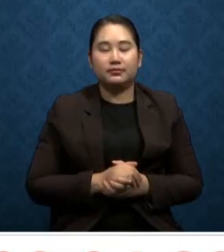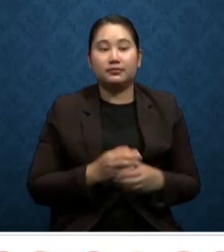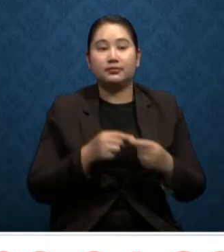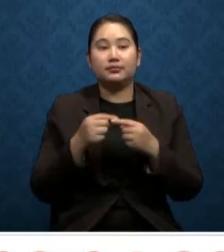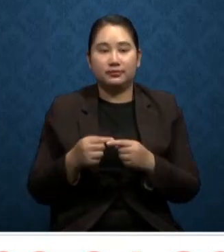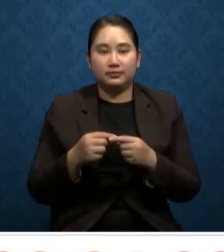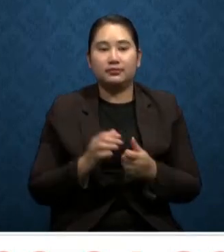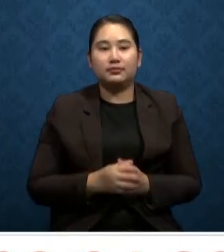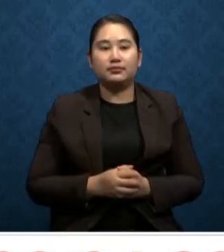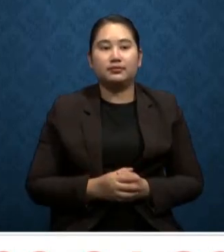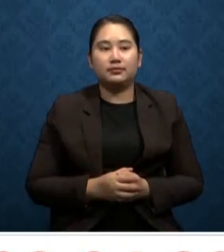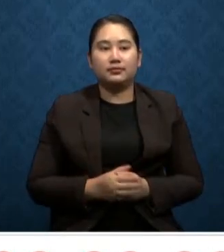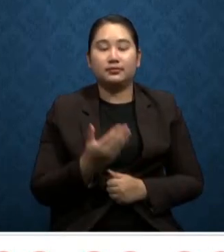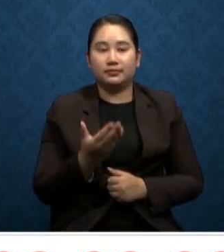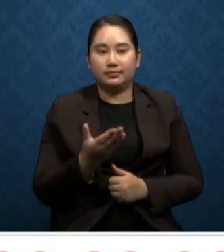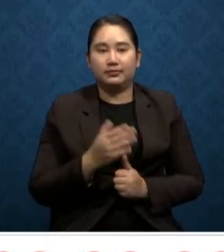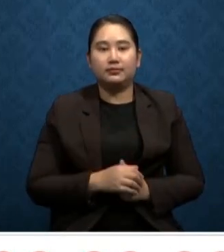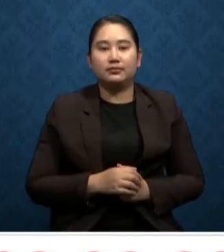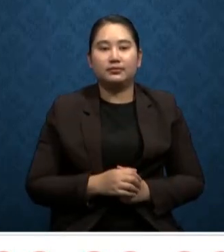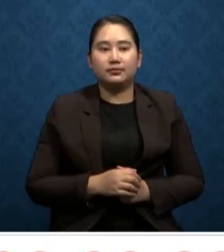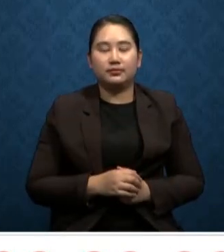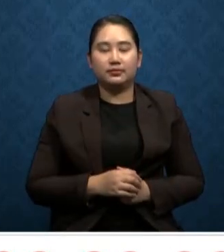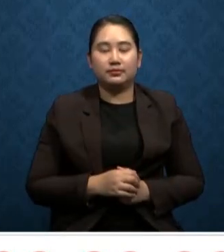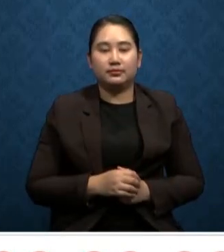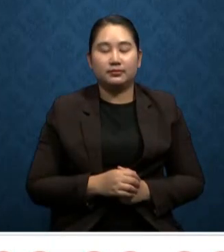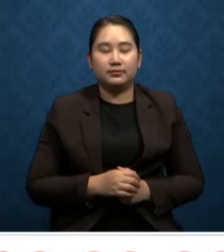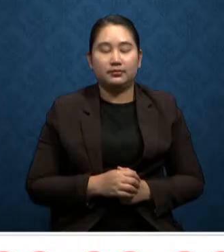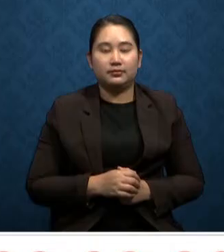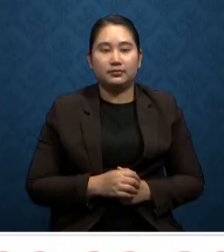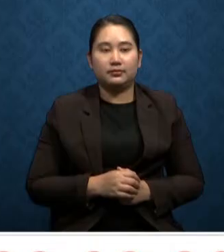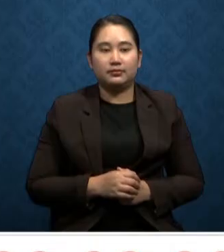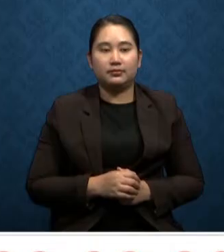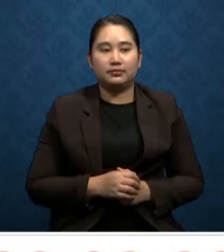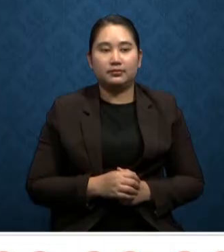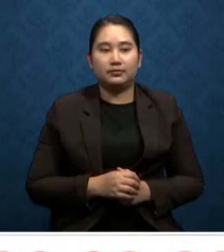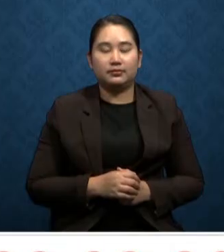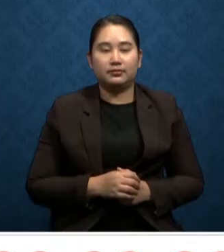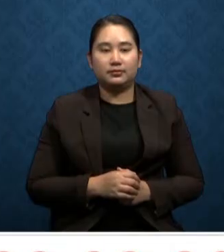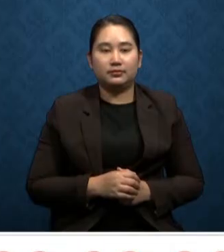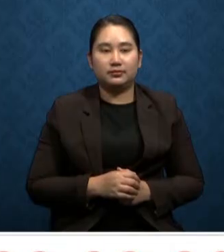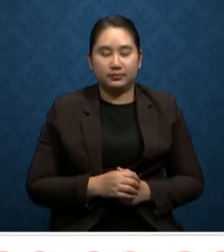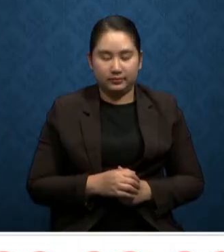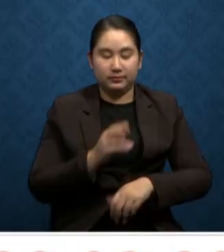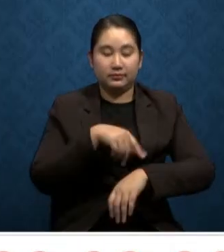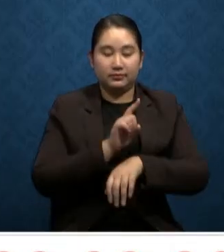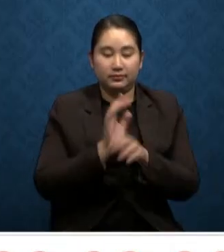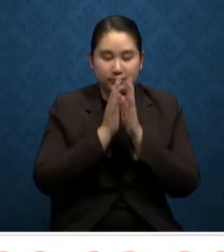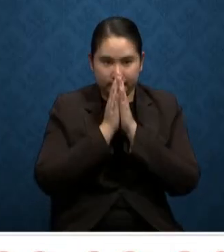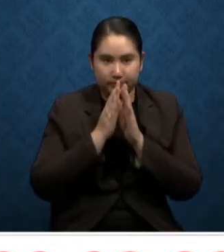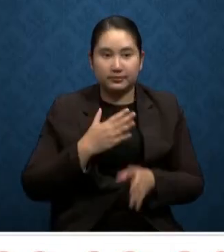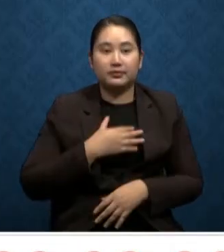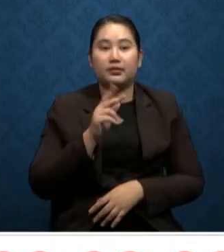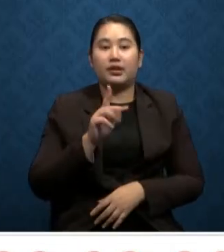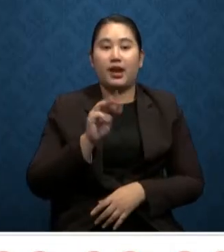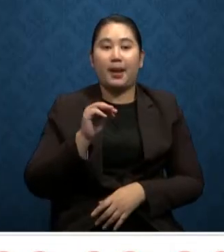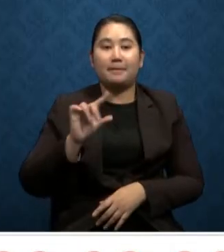ต่อไปเชิญท่านกมวดลอดคล้ายอภิปรายครับเชิญครับครับกราบเรียนท่านประธานที่เคารพกระผมกมวรอด